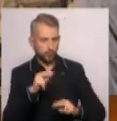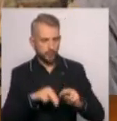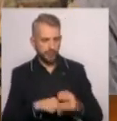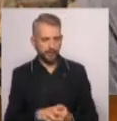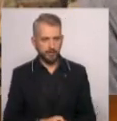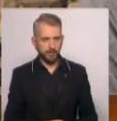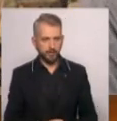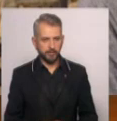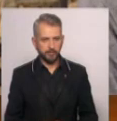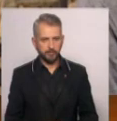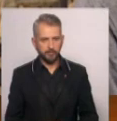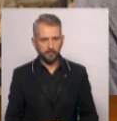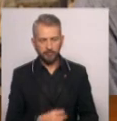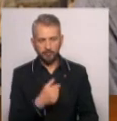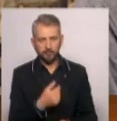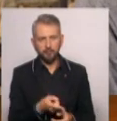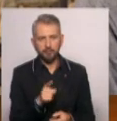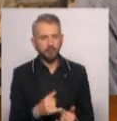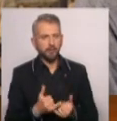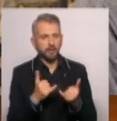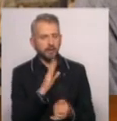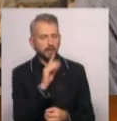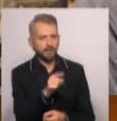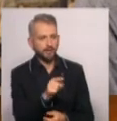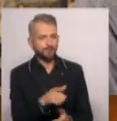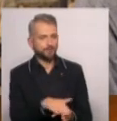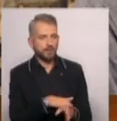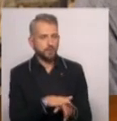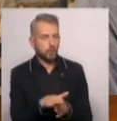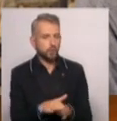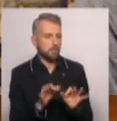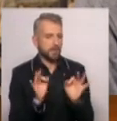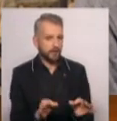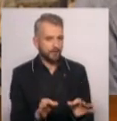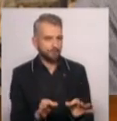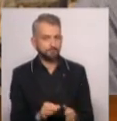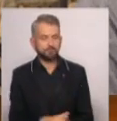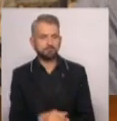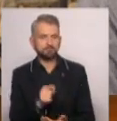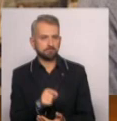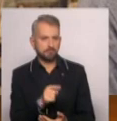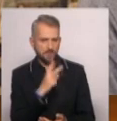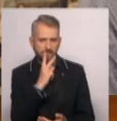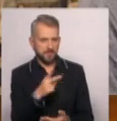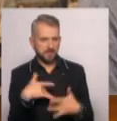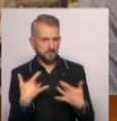тому, шановна дозвонювач, абсолютно права, ну воно огідно виглядає. Да? Можливо, це